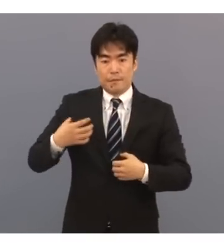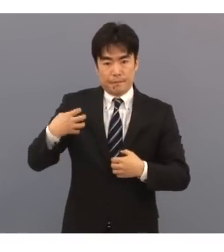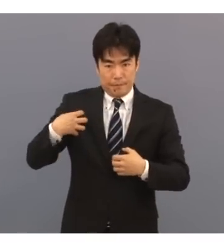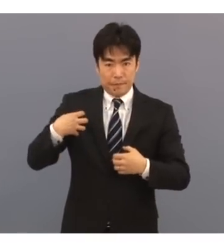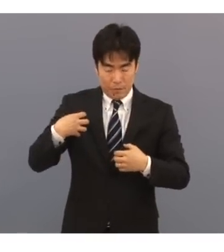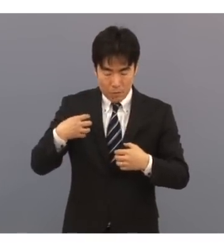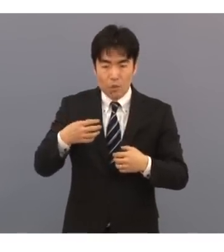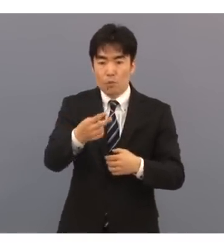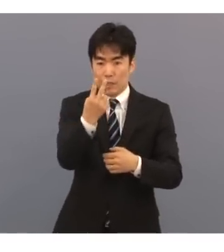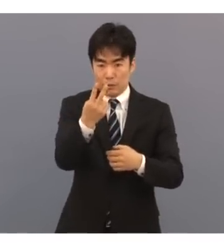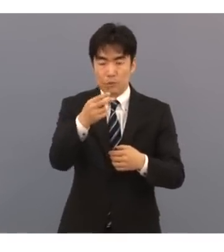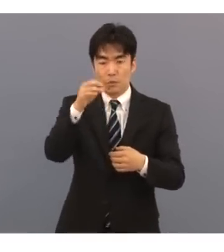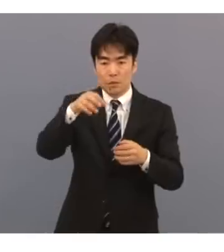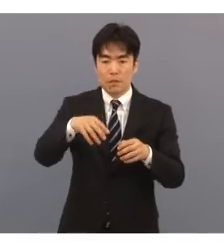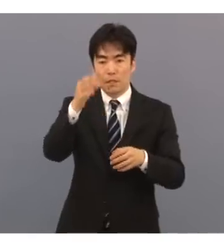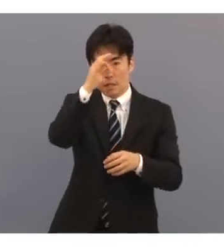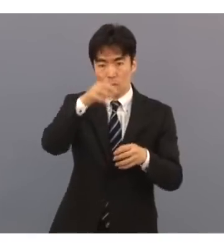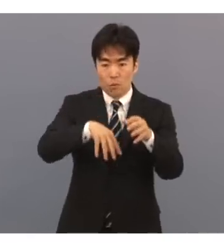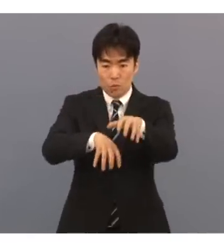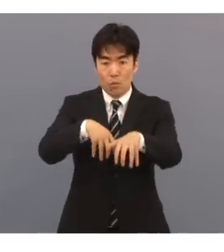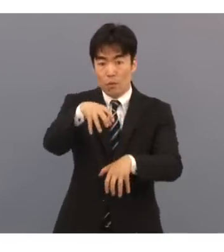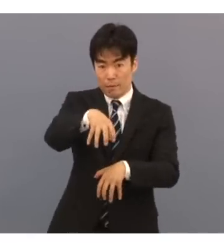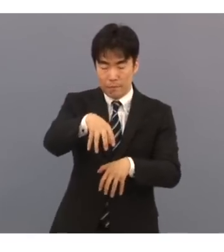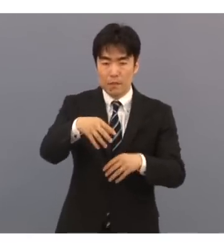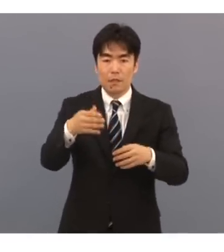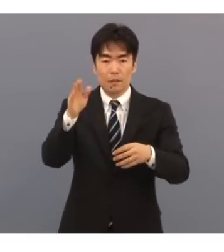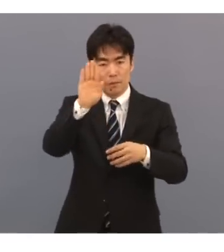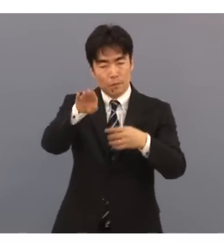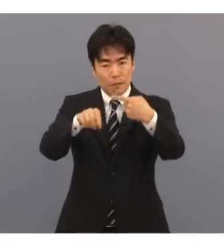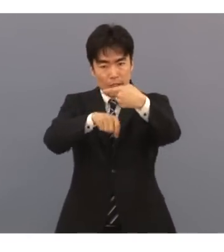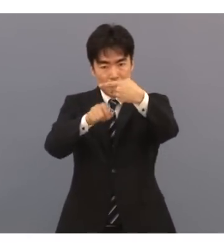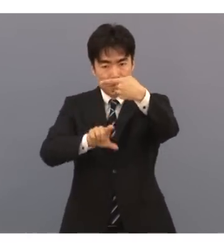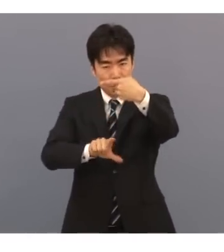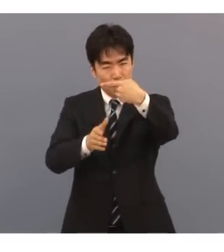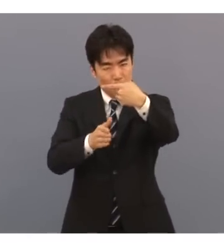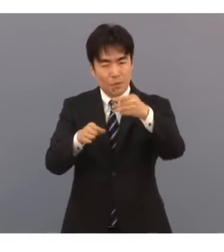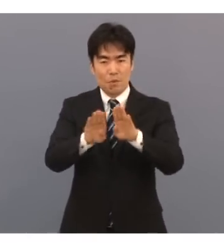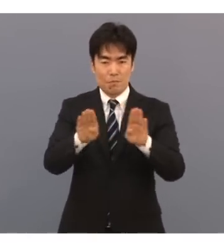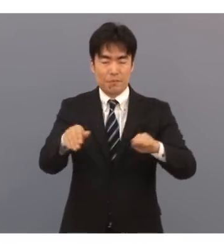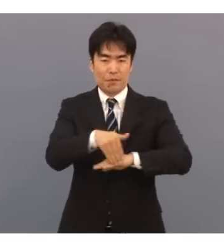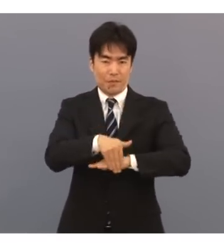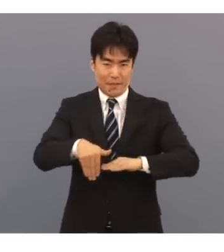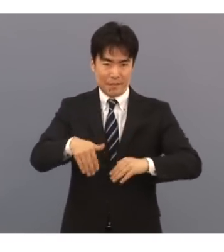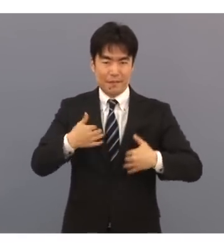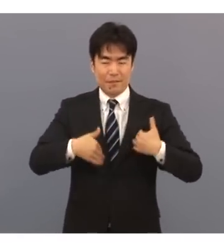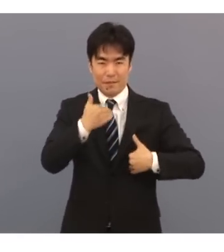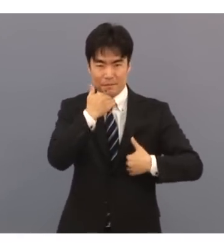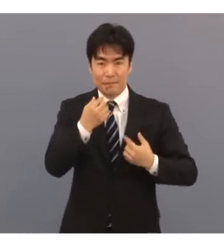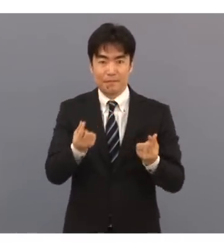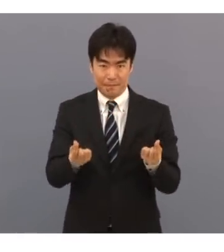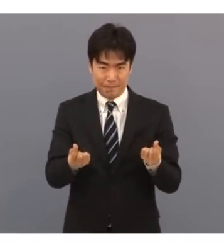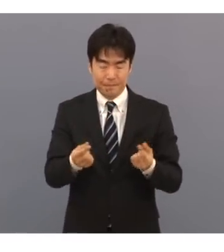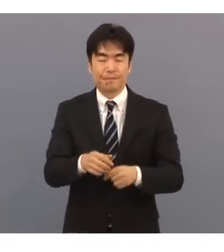月上旬からオープンする予定です。こちらも楽しみですね。